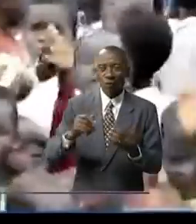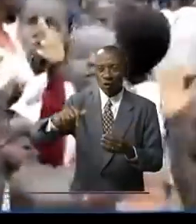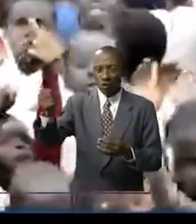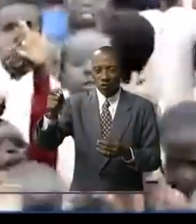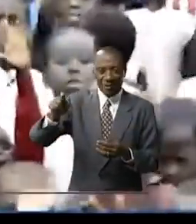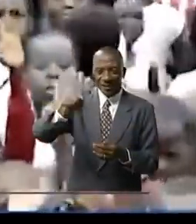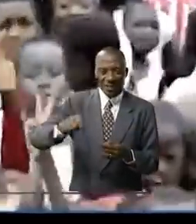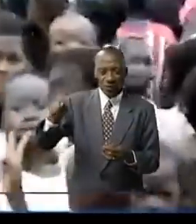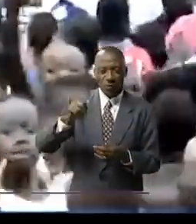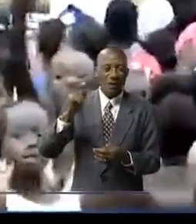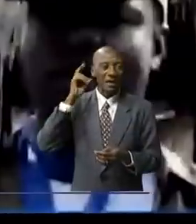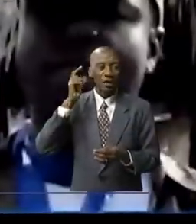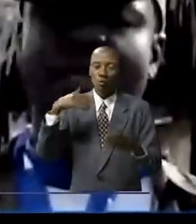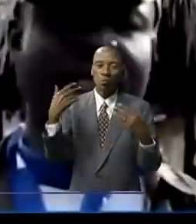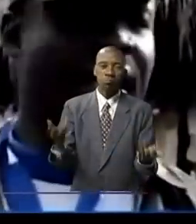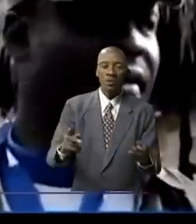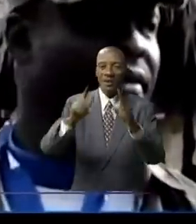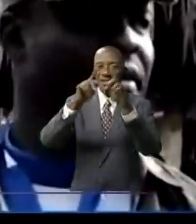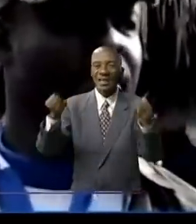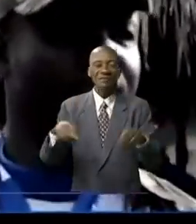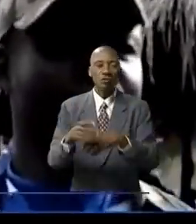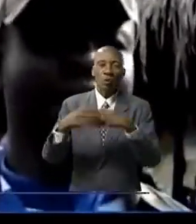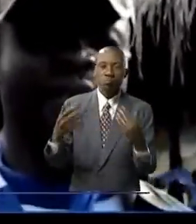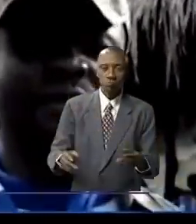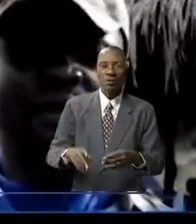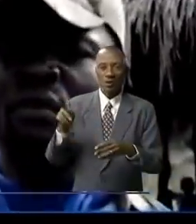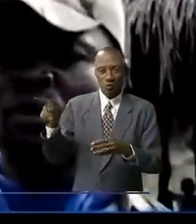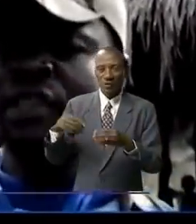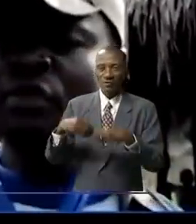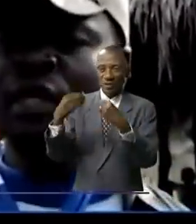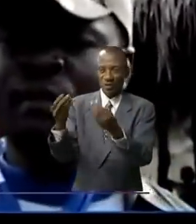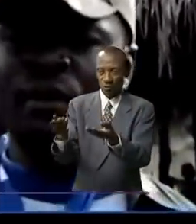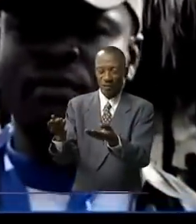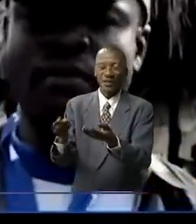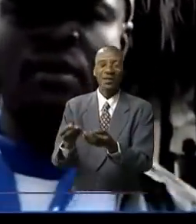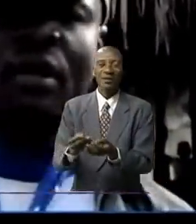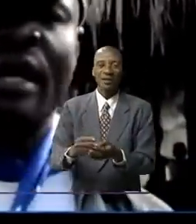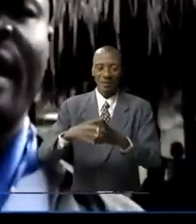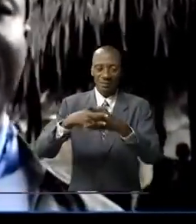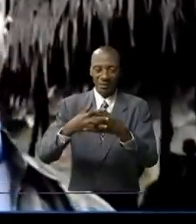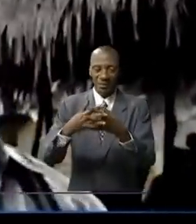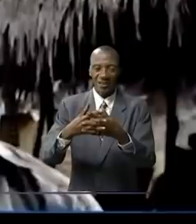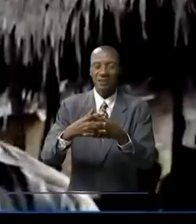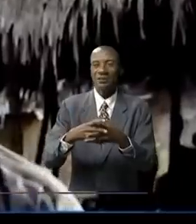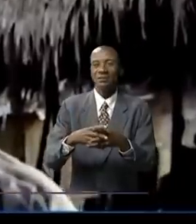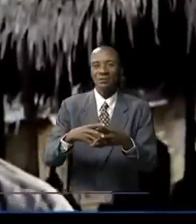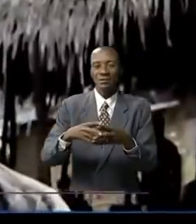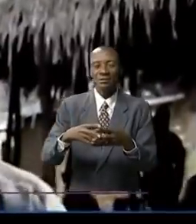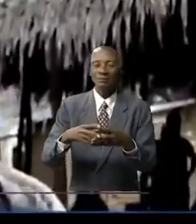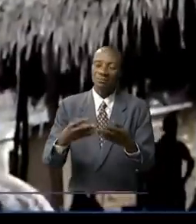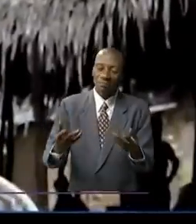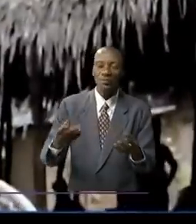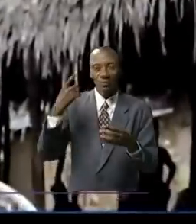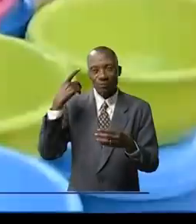ni à la radio, encore moins à la connexion Internet. Mais l'autorité morale, à travers ses représentants, a